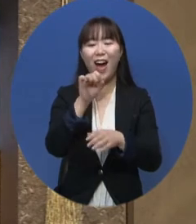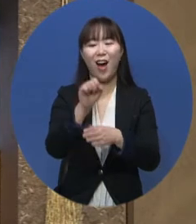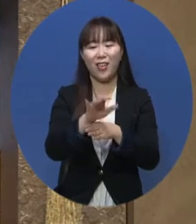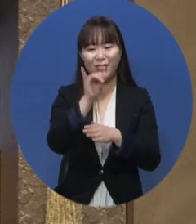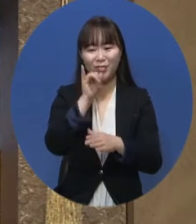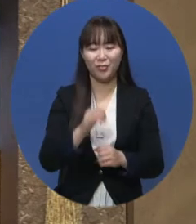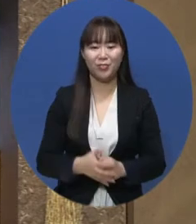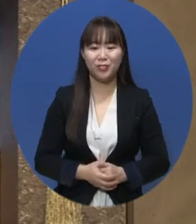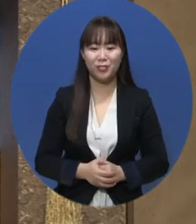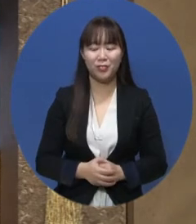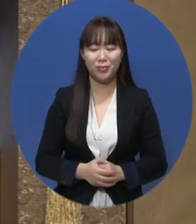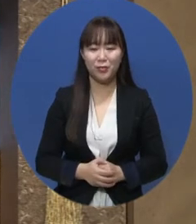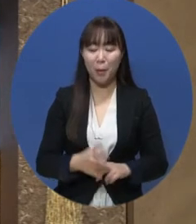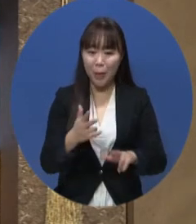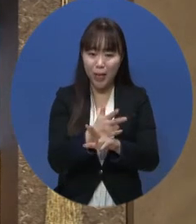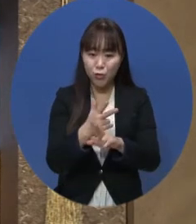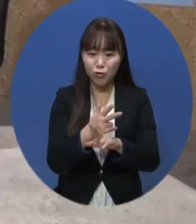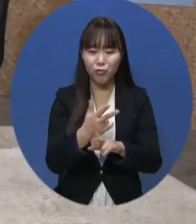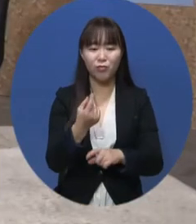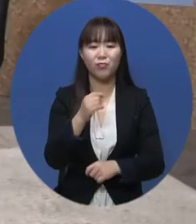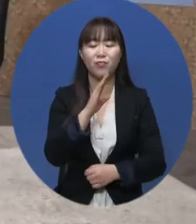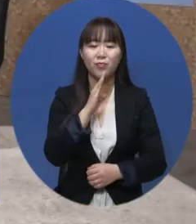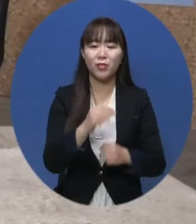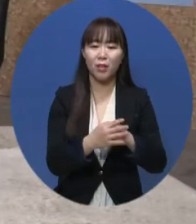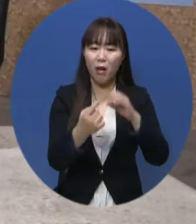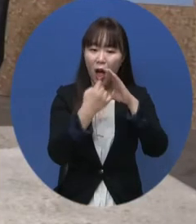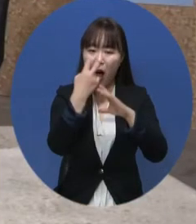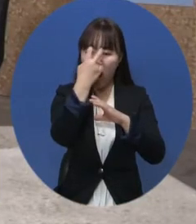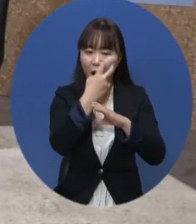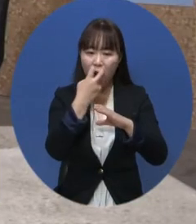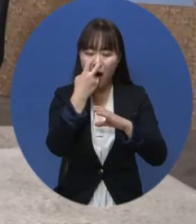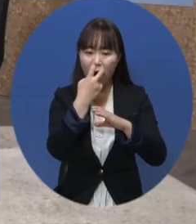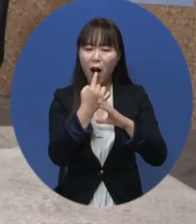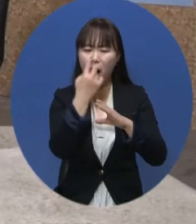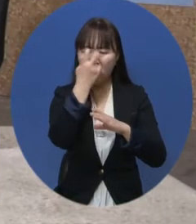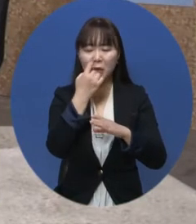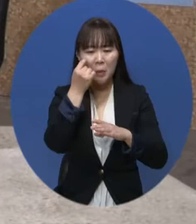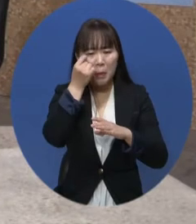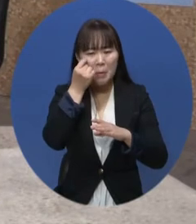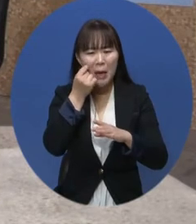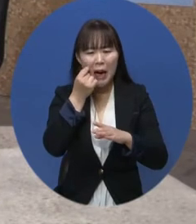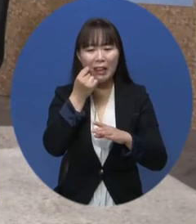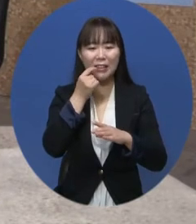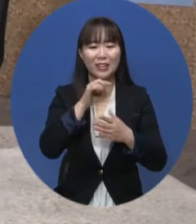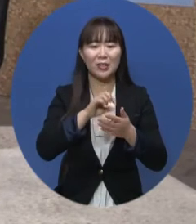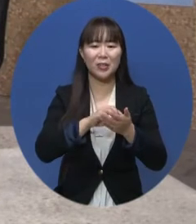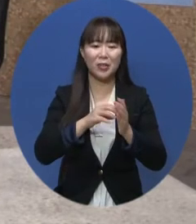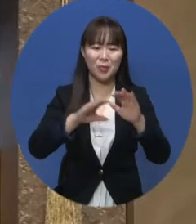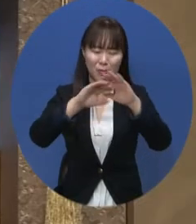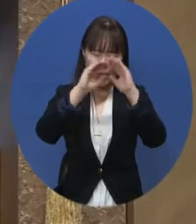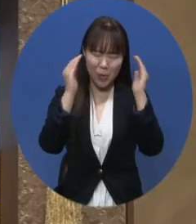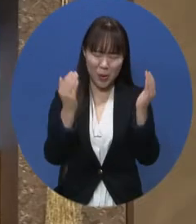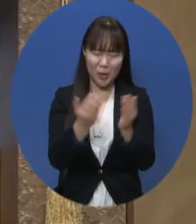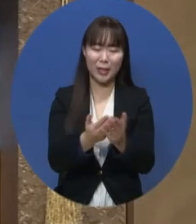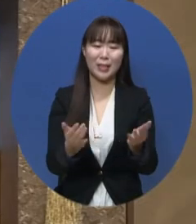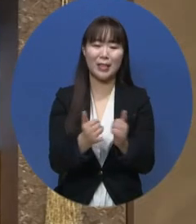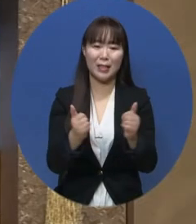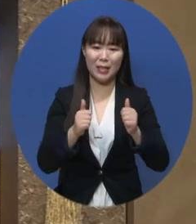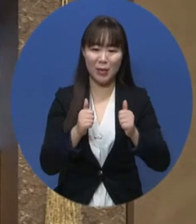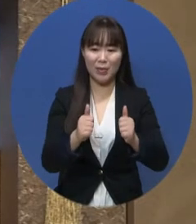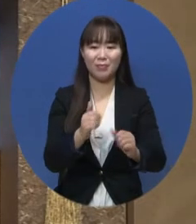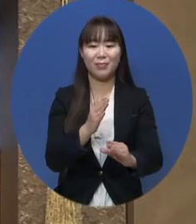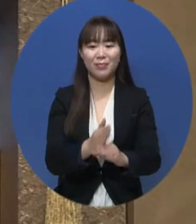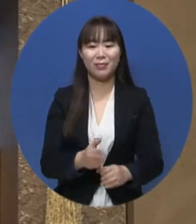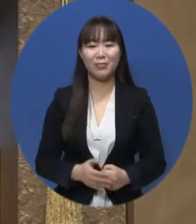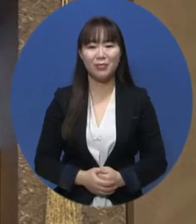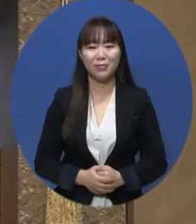하고 있습니다. 그래서 매주요? 예, 그 검사하면서 그 아주 눈물을 찔끔 흘릴 정도로 네. 모든 종사자들이 열심히 하고